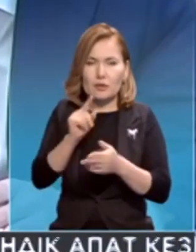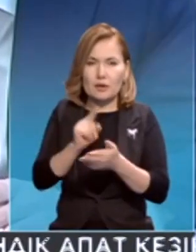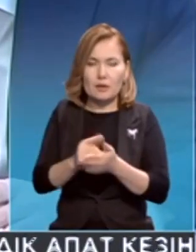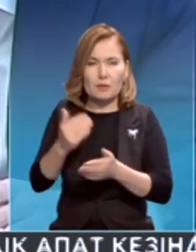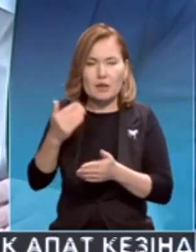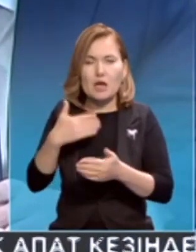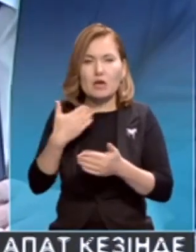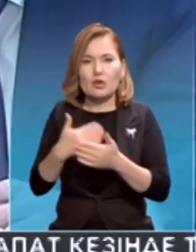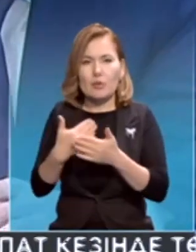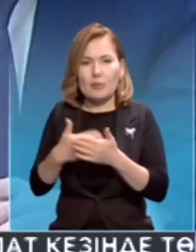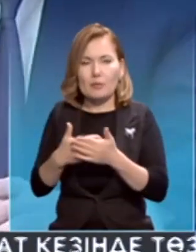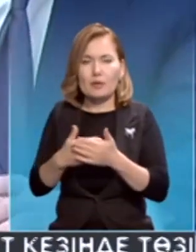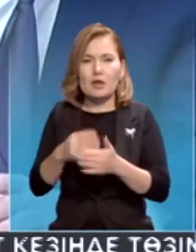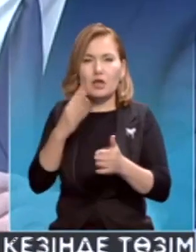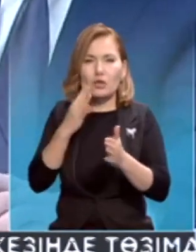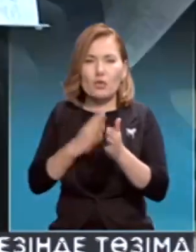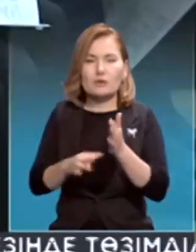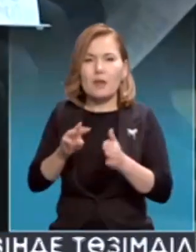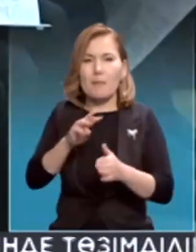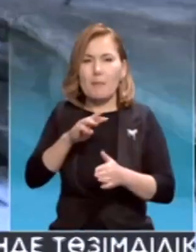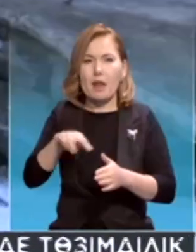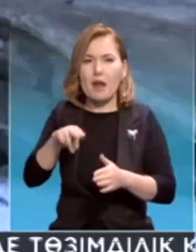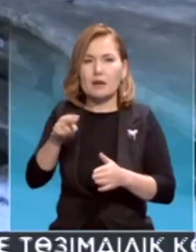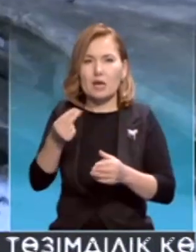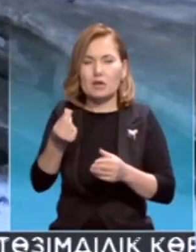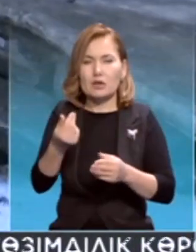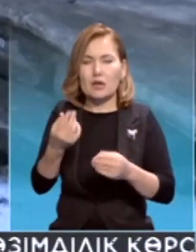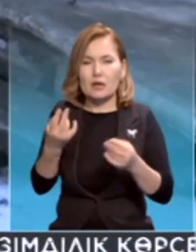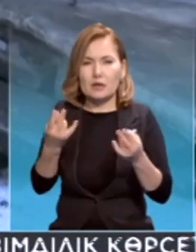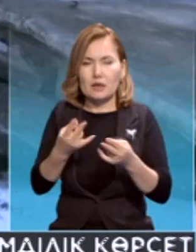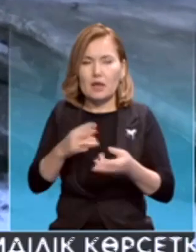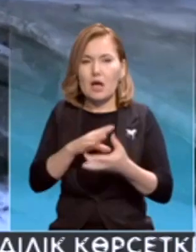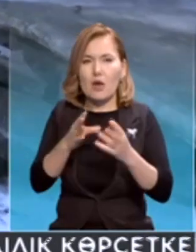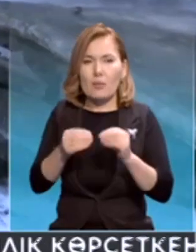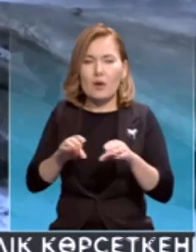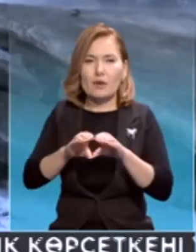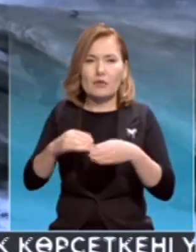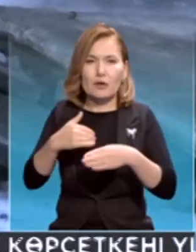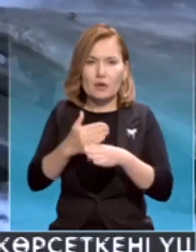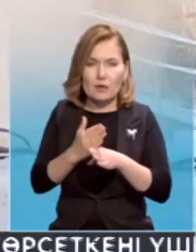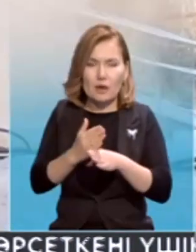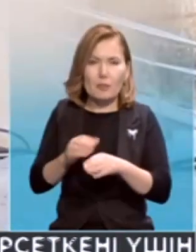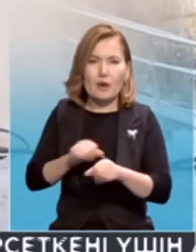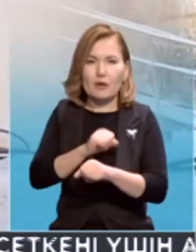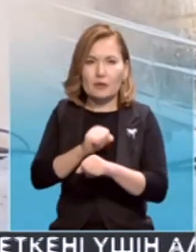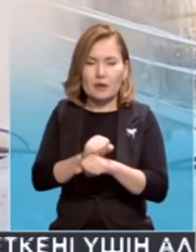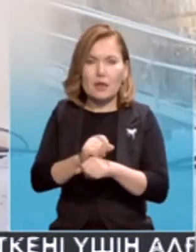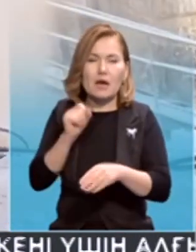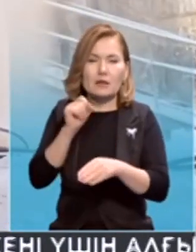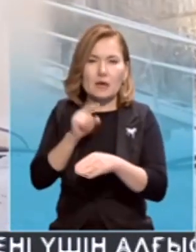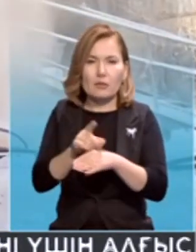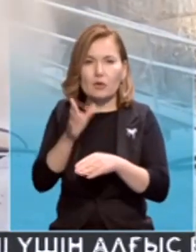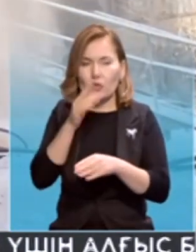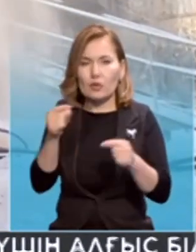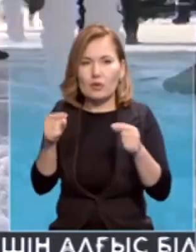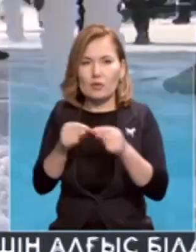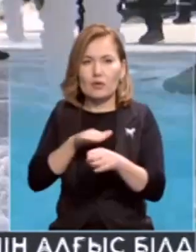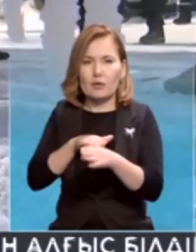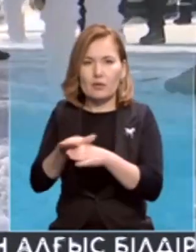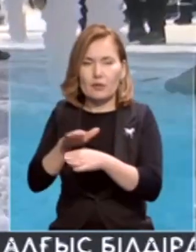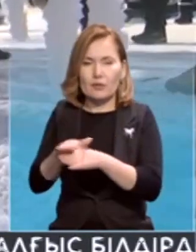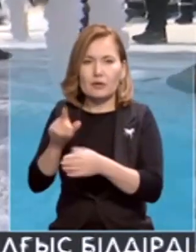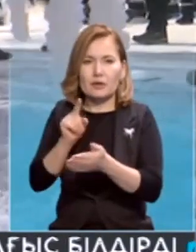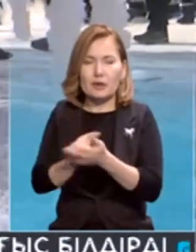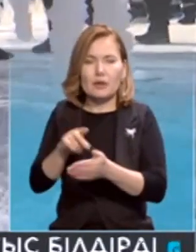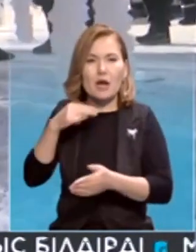оған шамамен 90 миллиард теңге керек. Жалпы мындай төтенше жағдайларға жол бермеу үшін тапсырмалар дер кезінде орындалуы керек,